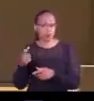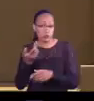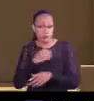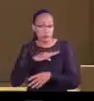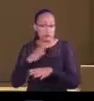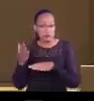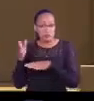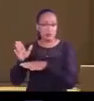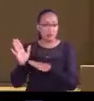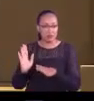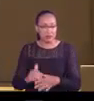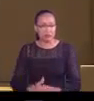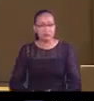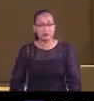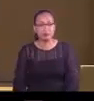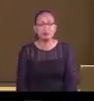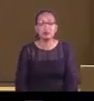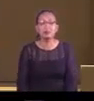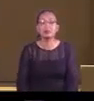de le présenter.